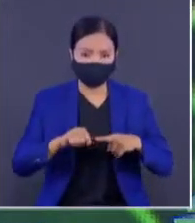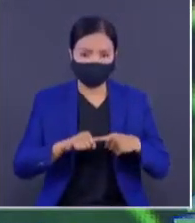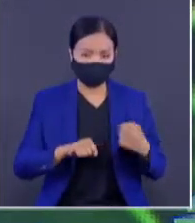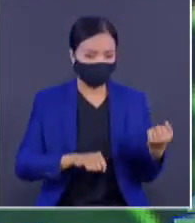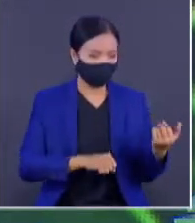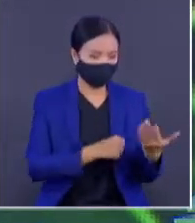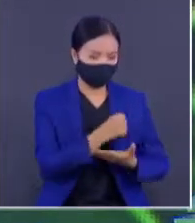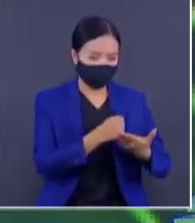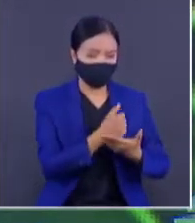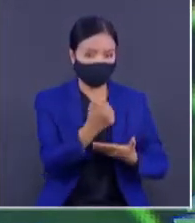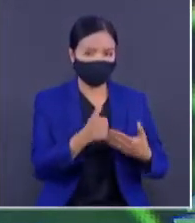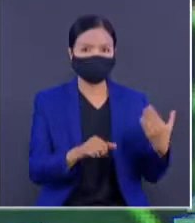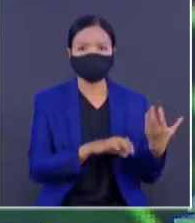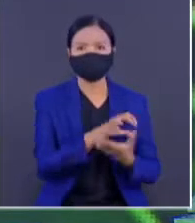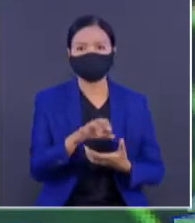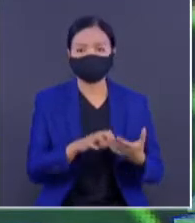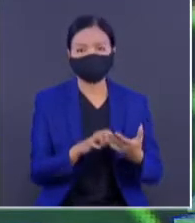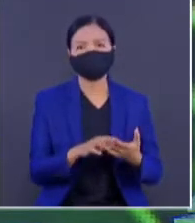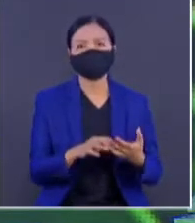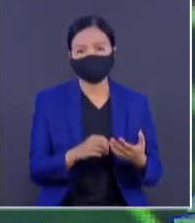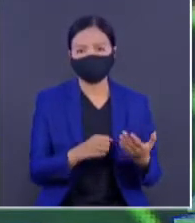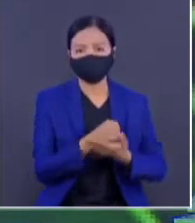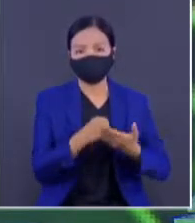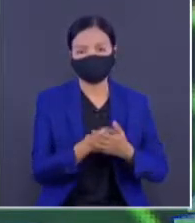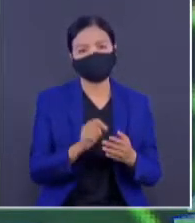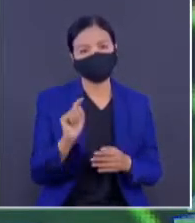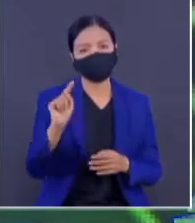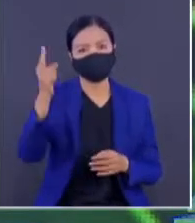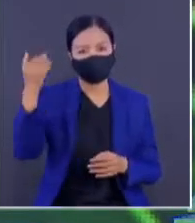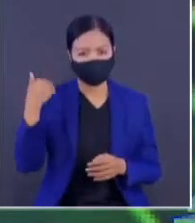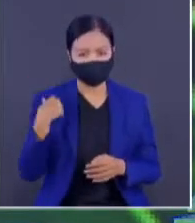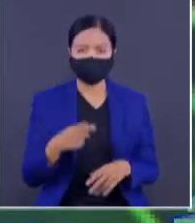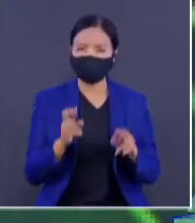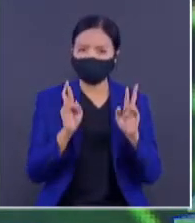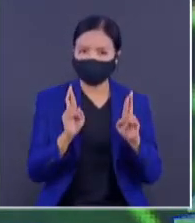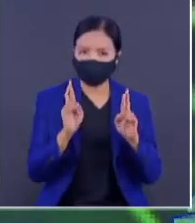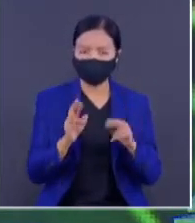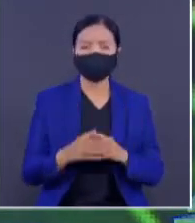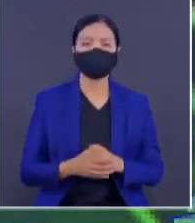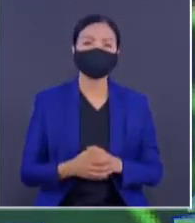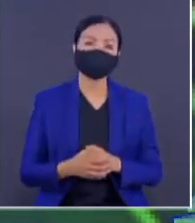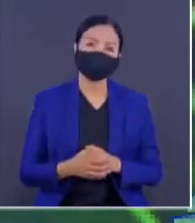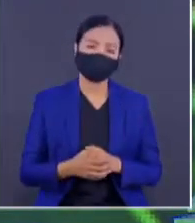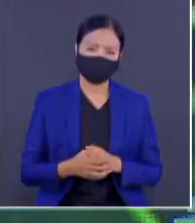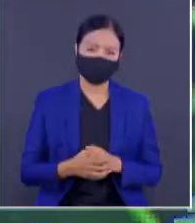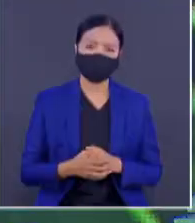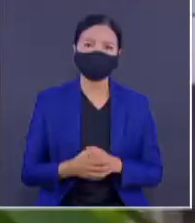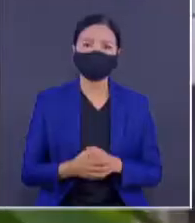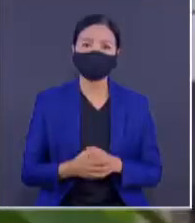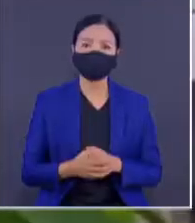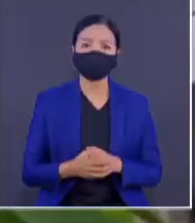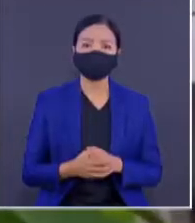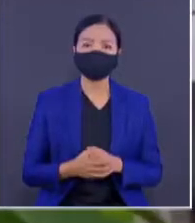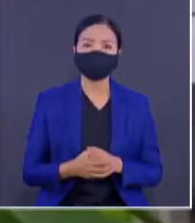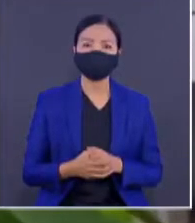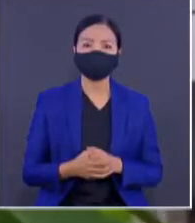ทอื่นหรือว่าไปผสมทำให้เกิดยาเสพติดประเภทไหนเกิดขึ้นอันนี้ต้องให้เข้ามาเร่งดำเนินการควบคุมด้วยนะครับ